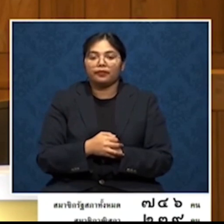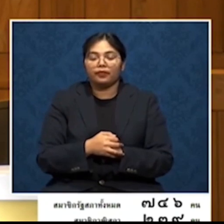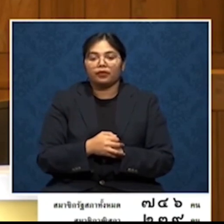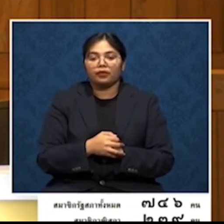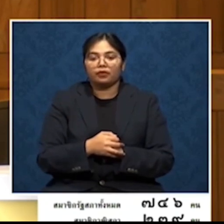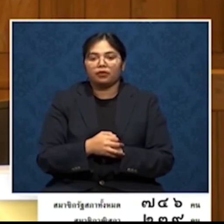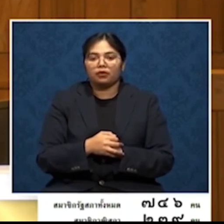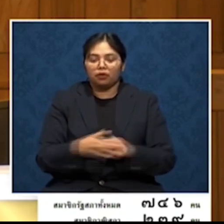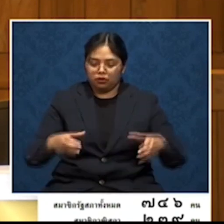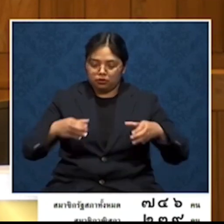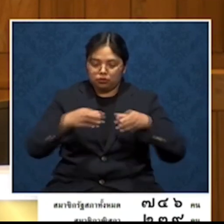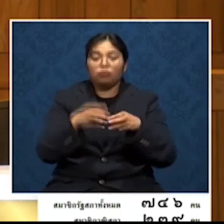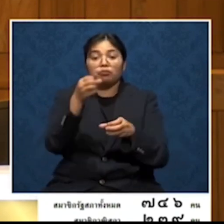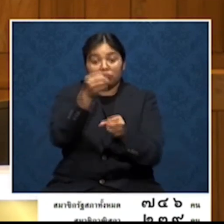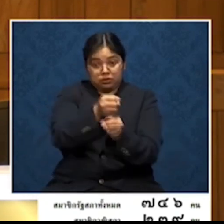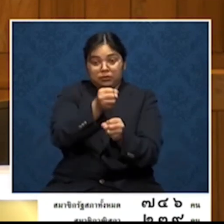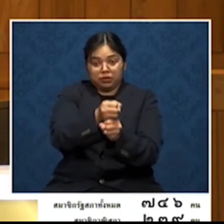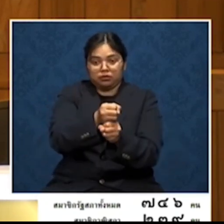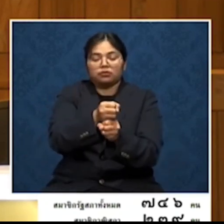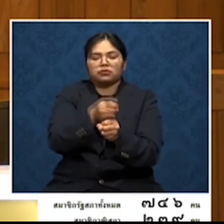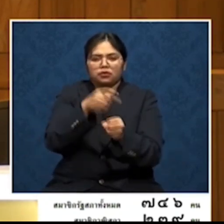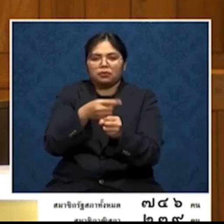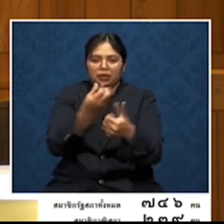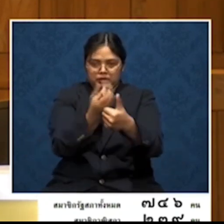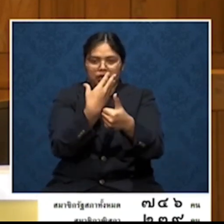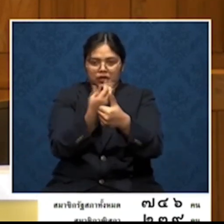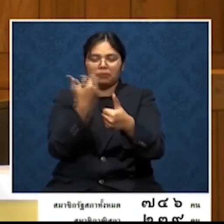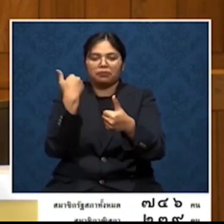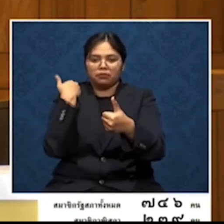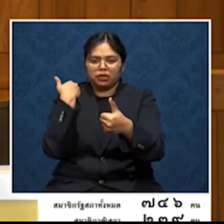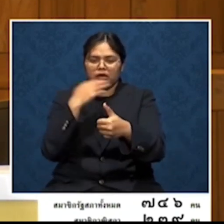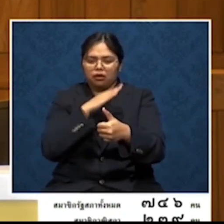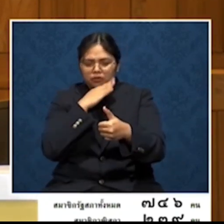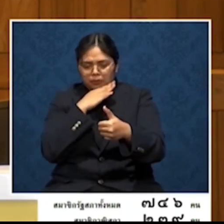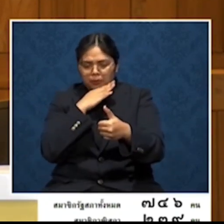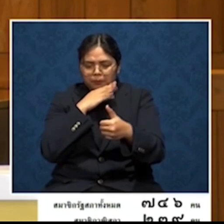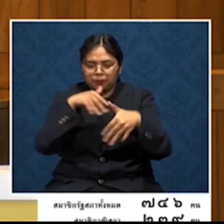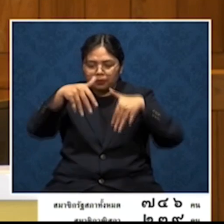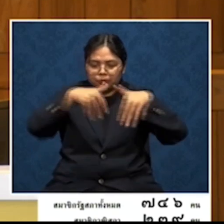ซึทำทีนงานกมีคเสดอแ่มาว่าเพื่เป็การเข้าถง ทั่วถึง